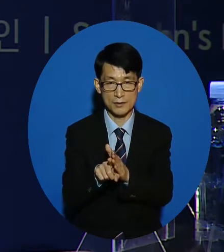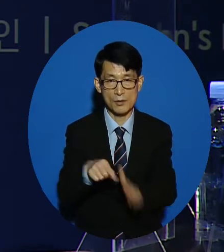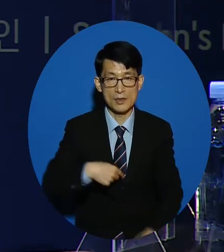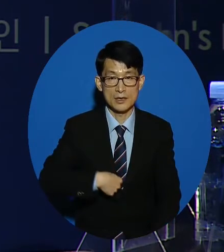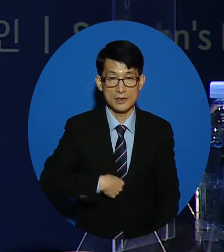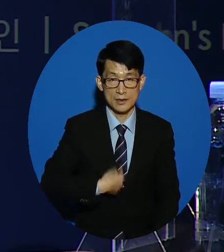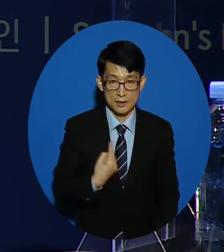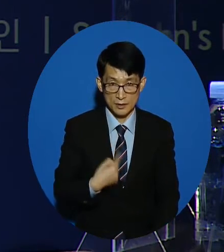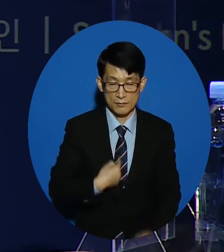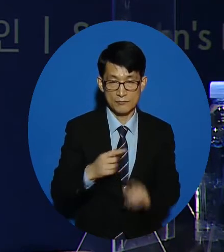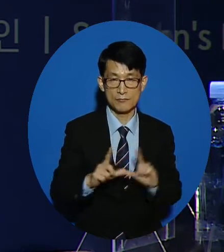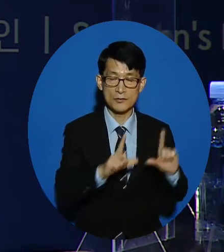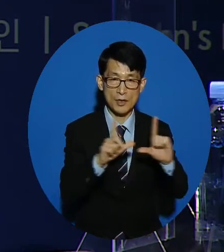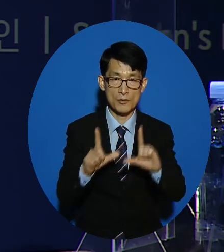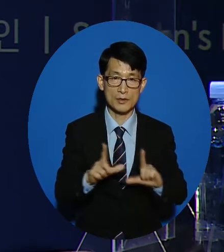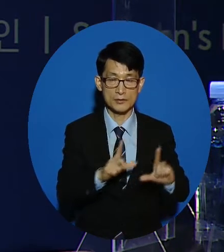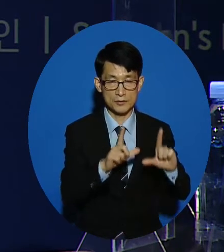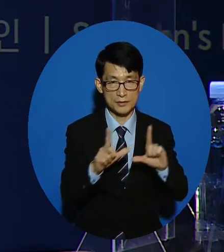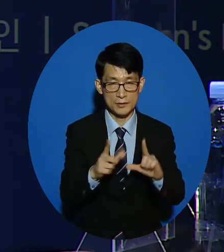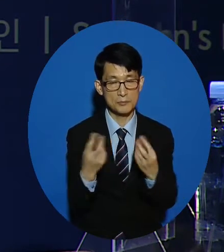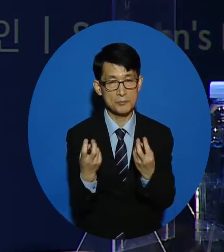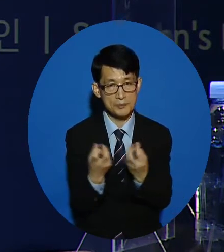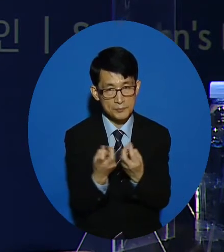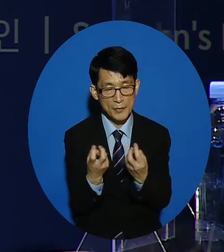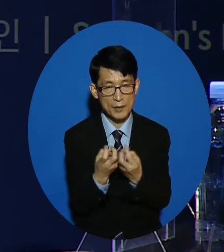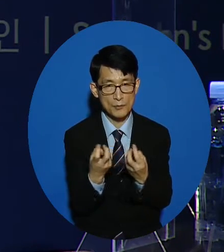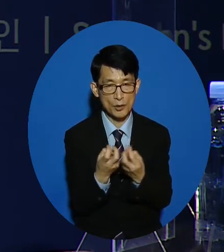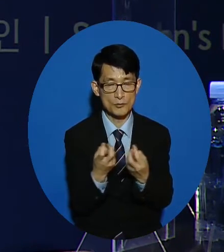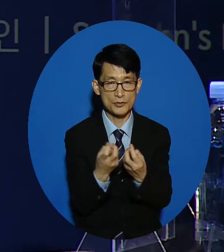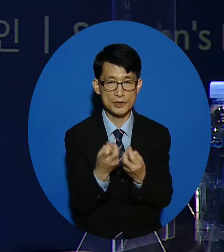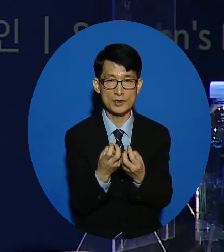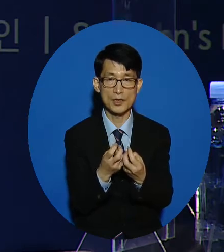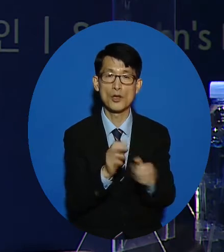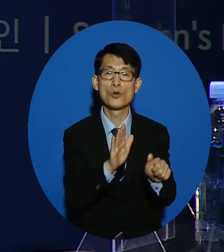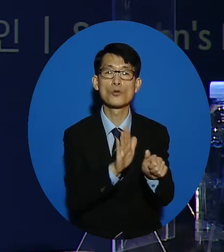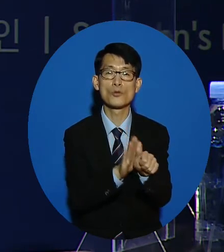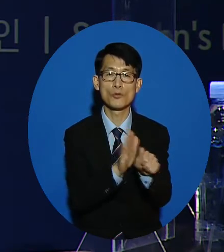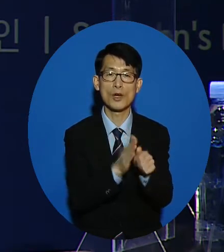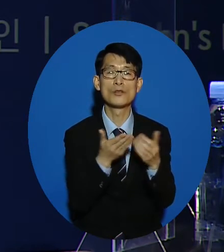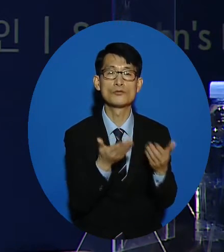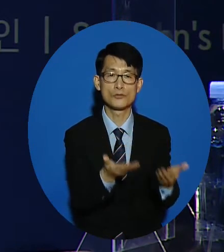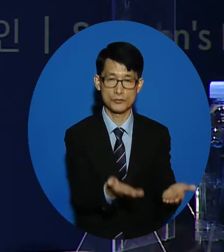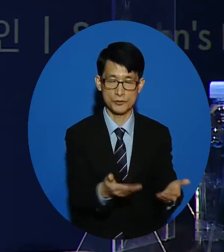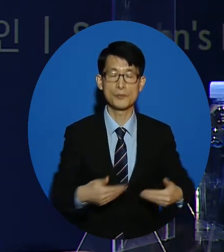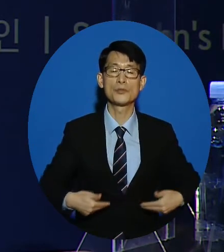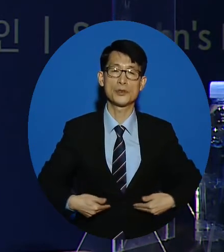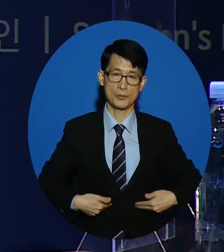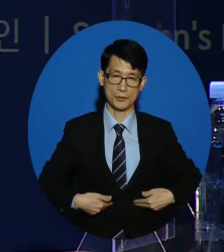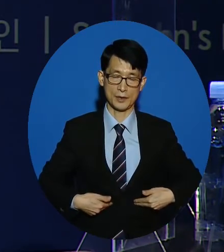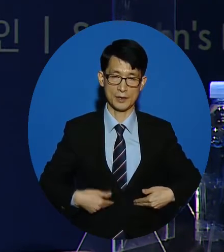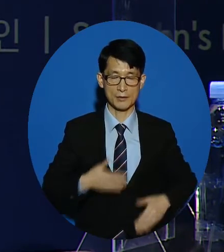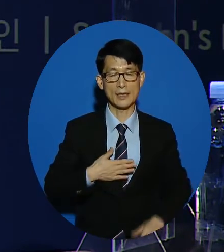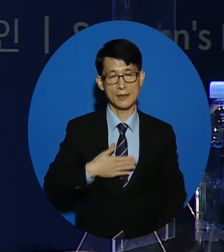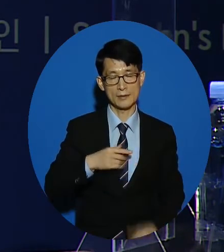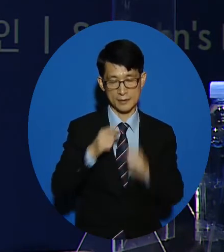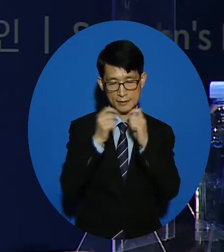스스로 살아갈 수 있는 방안을 만들어야 하겠다 하는 것이 저의